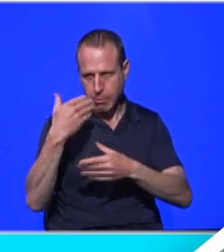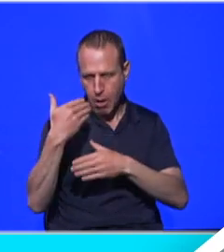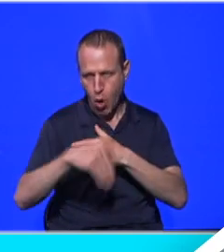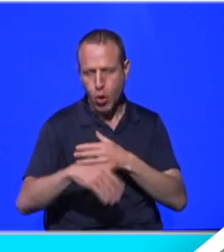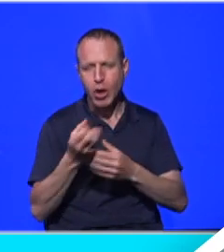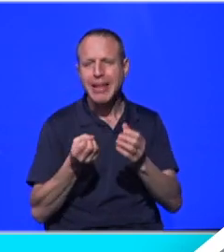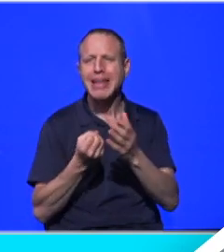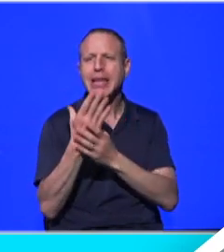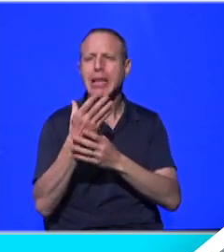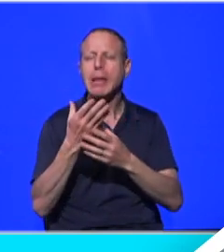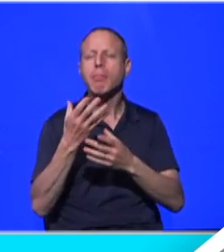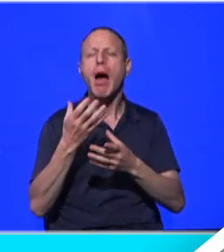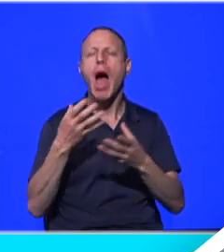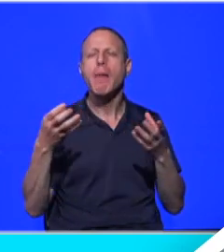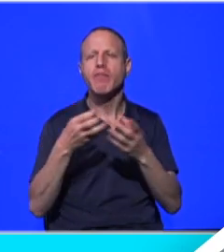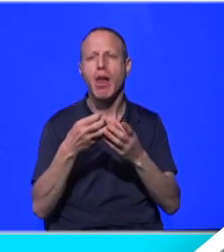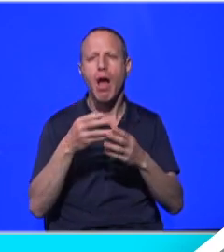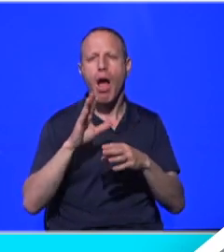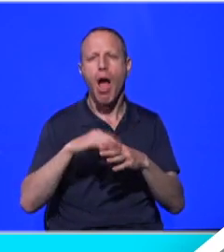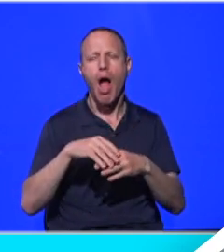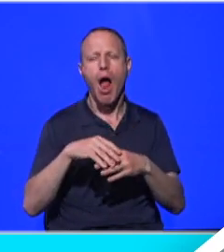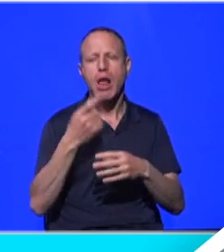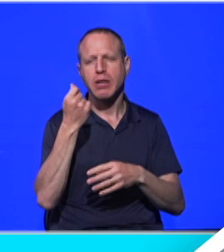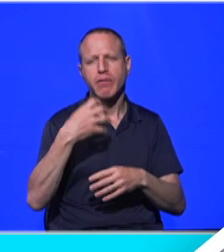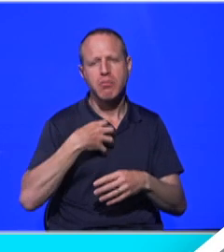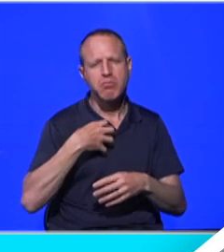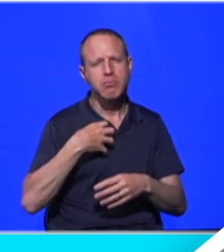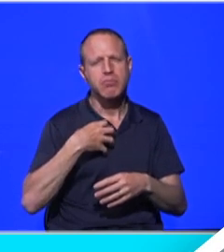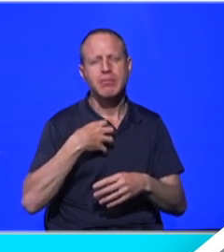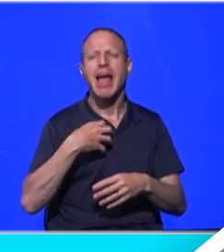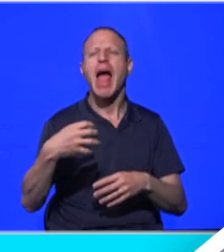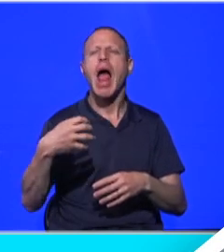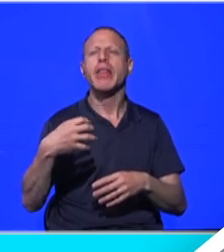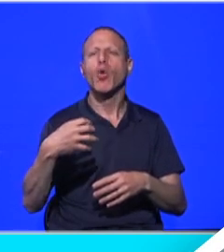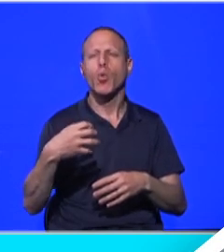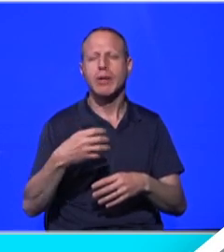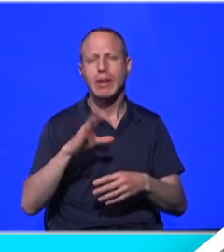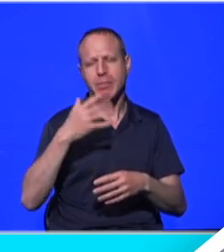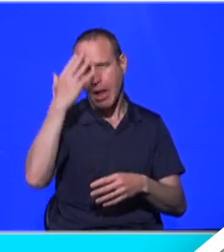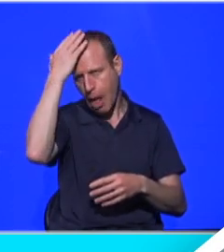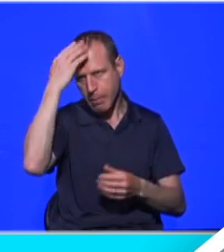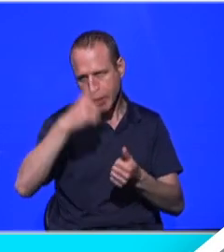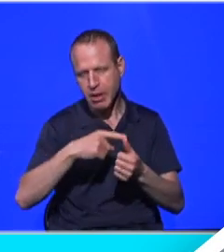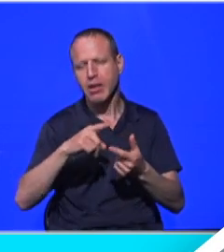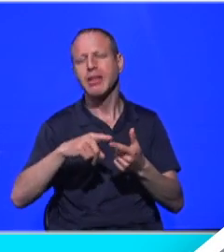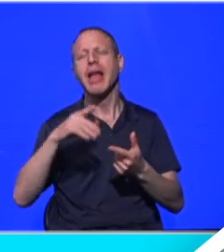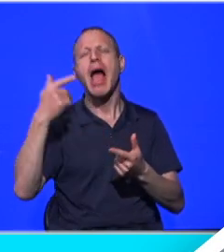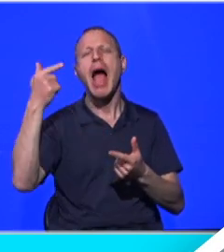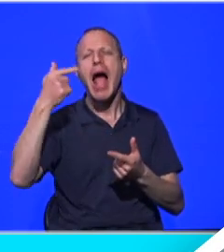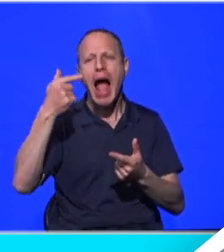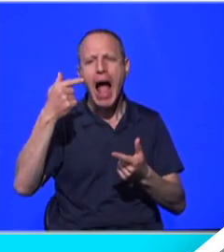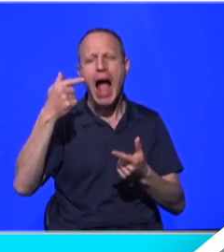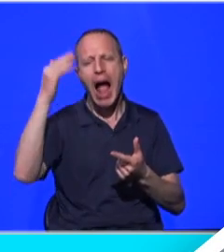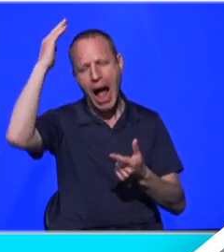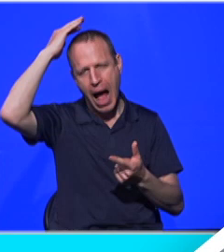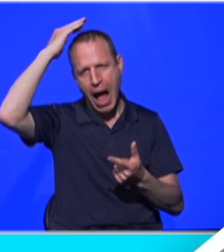על כספים של טייקונים רבים מספור, בין אם זה יאיר לפיד ובין אם זה בני גנץ ובין אם זה גדעון סער.